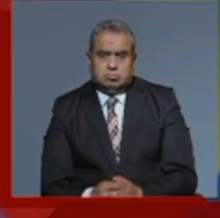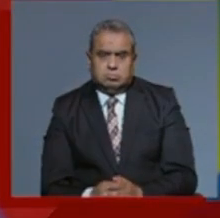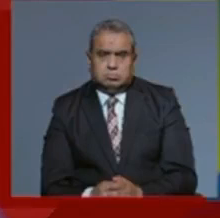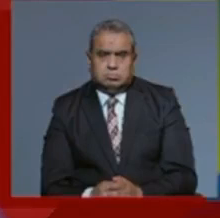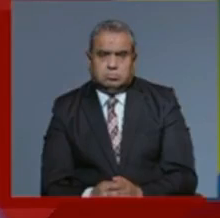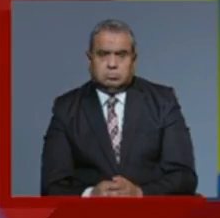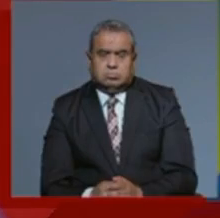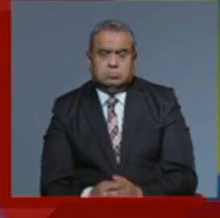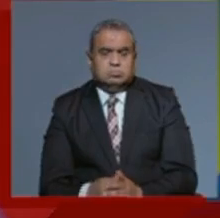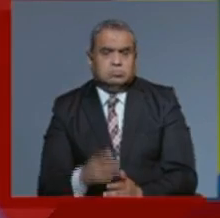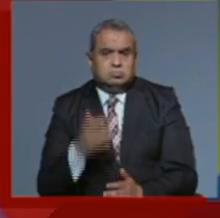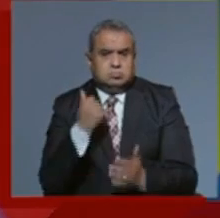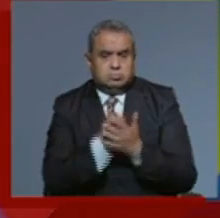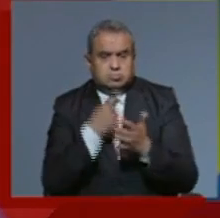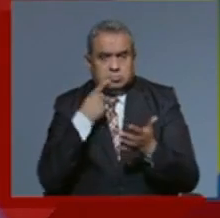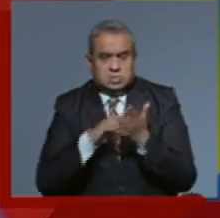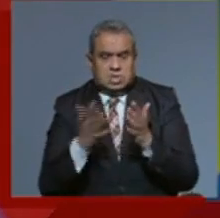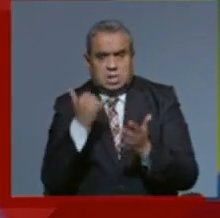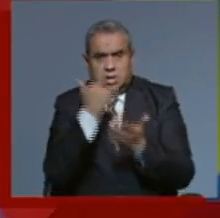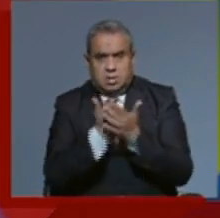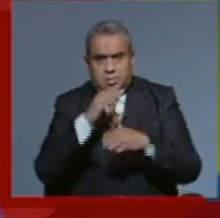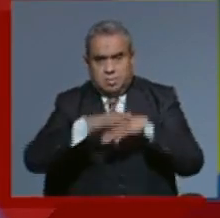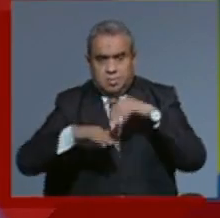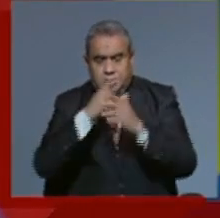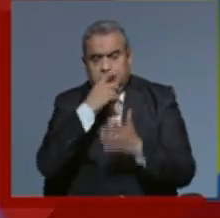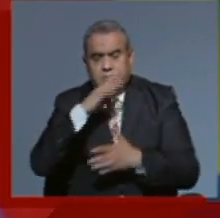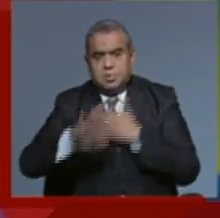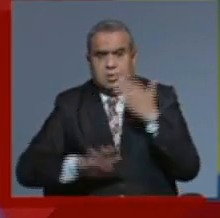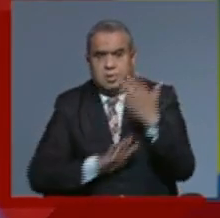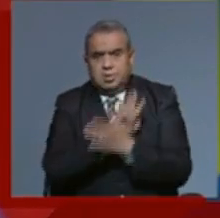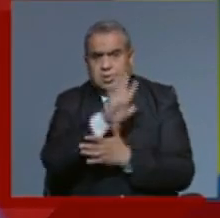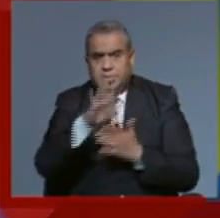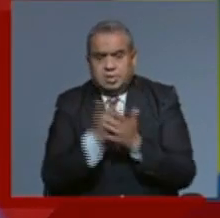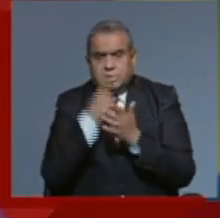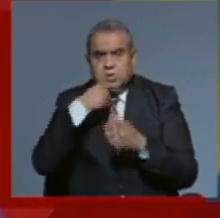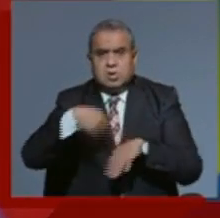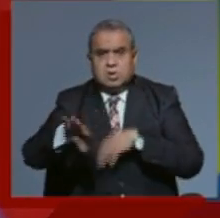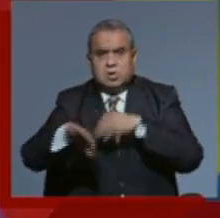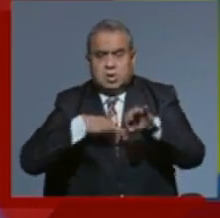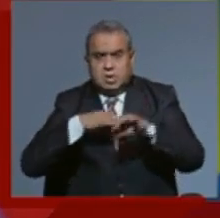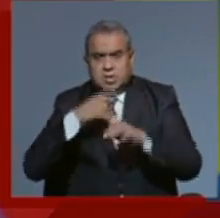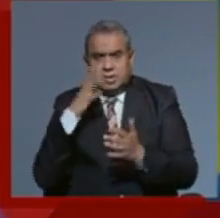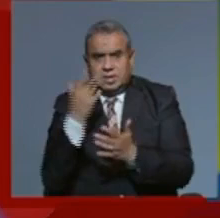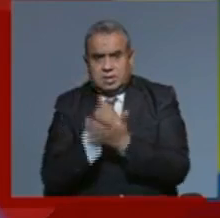وإنها لا تبالي من أي مشاكل جيوسياسية، تقدم معونة